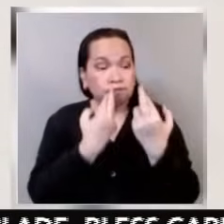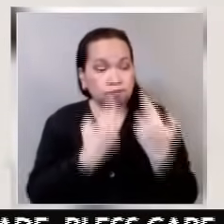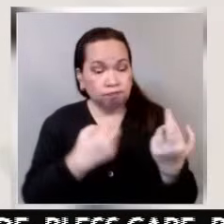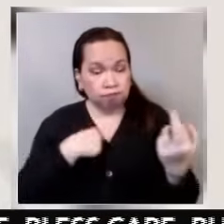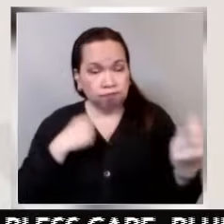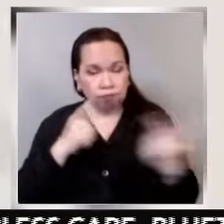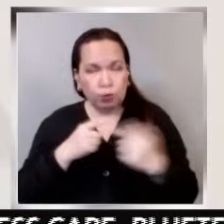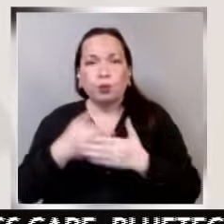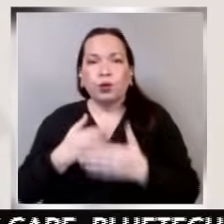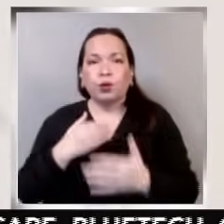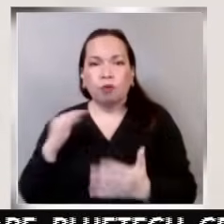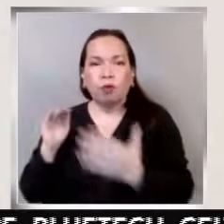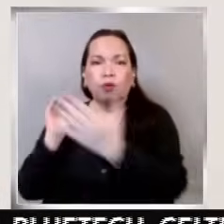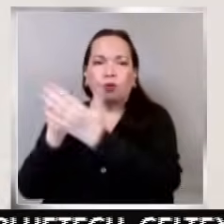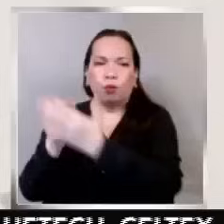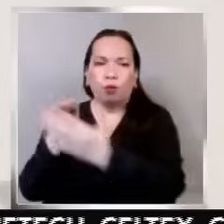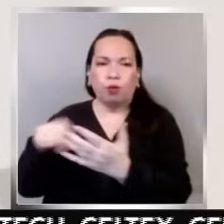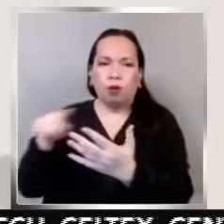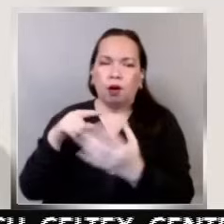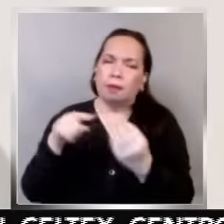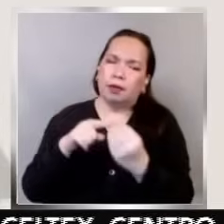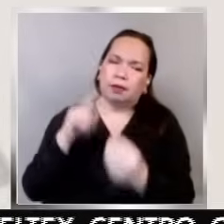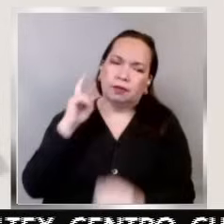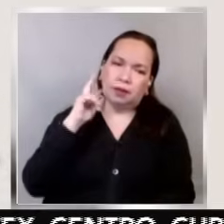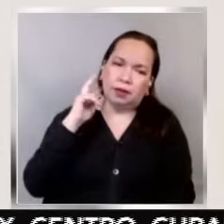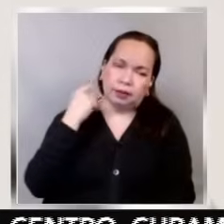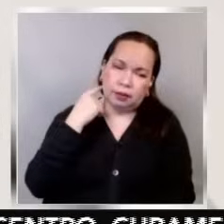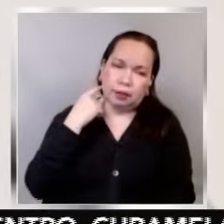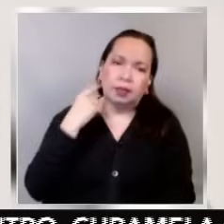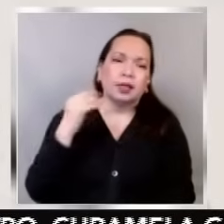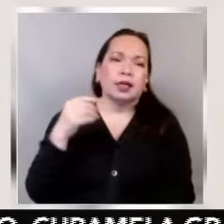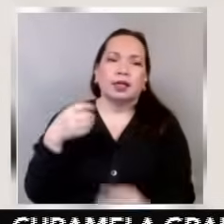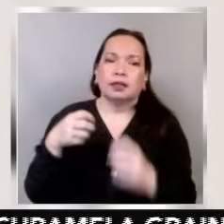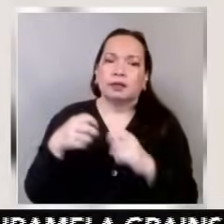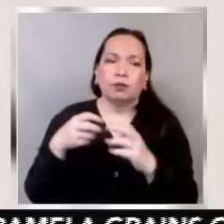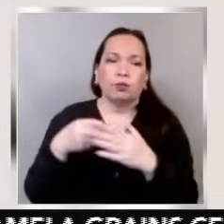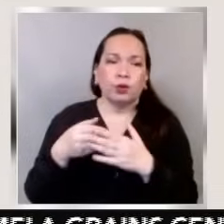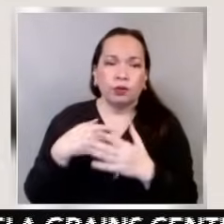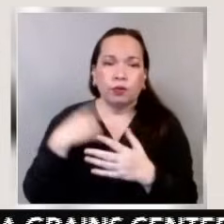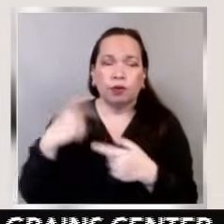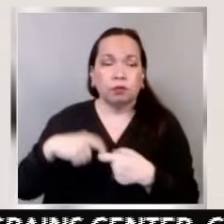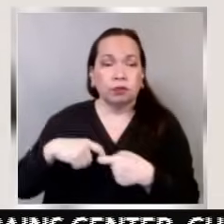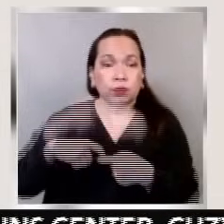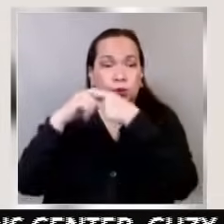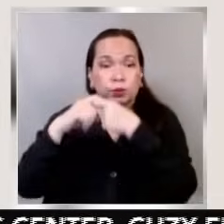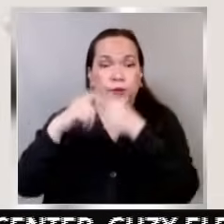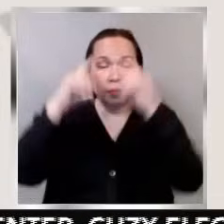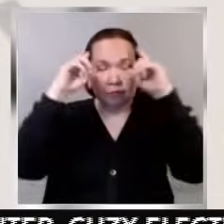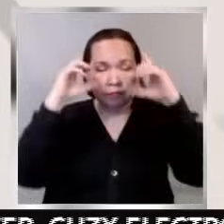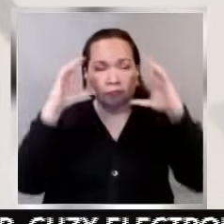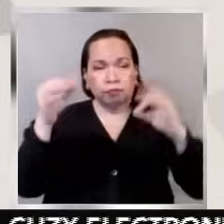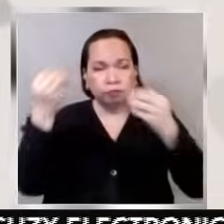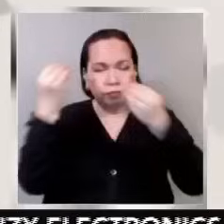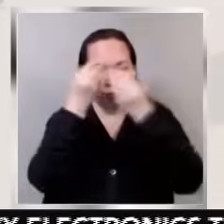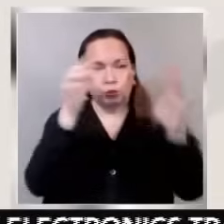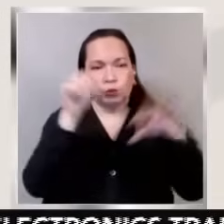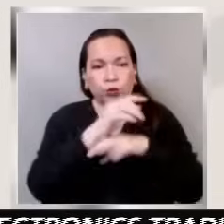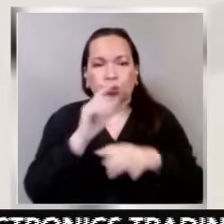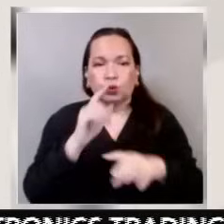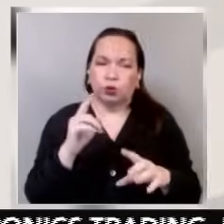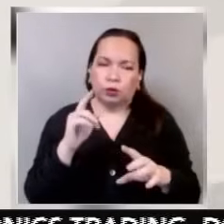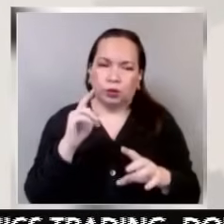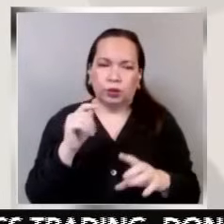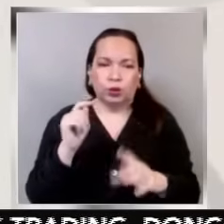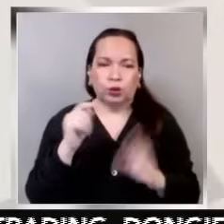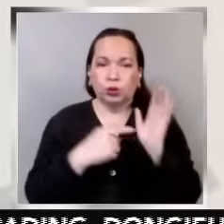reklamo ang grupo laban kina Vice at bago pa inilabas ang suspension notice ng MTRCB laban sa It's Showtime. Batay din